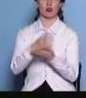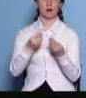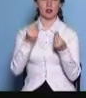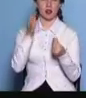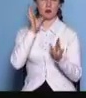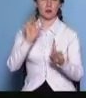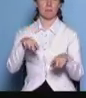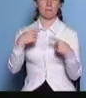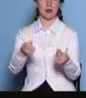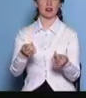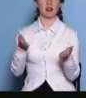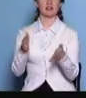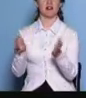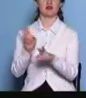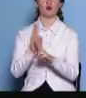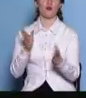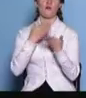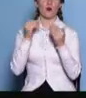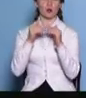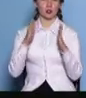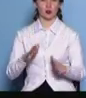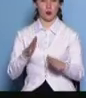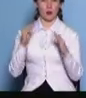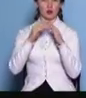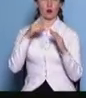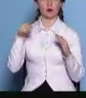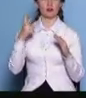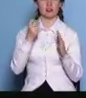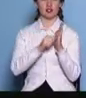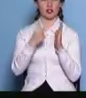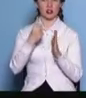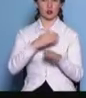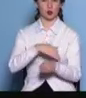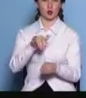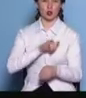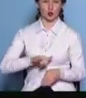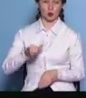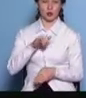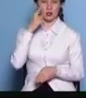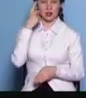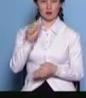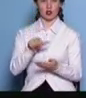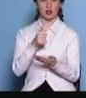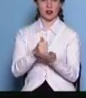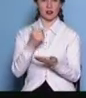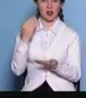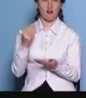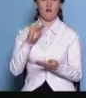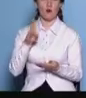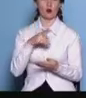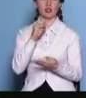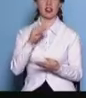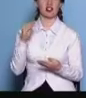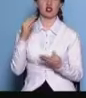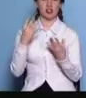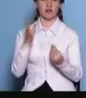переданы оставшимся без крова жильцам дома номер 261 по улице Удмуртская. Как сообщил глава региона, фонд ежедневно будет